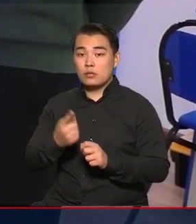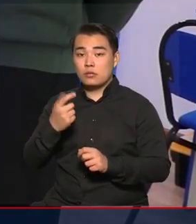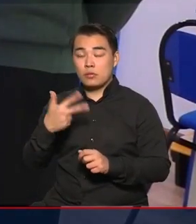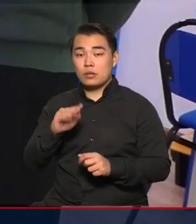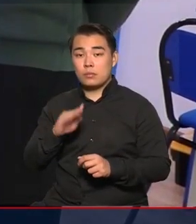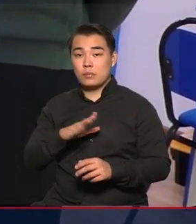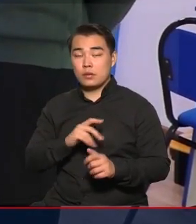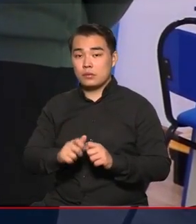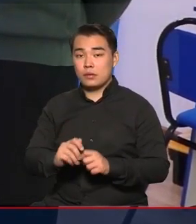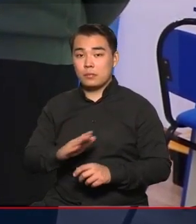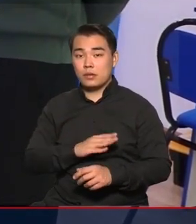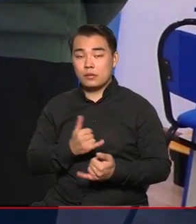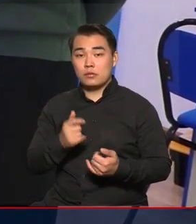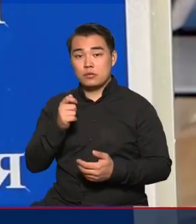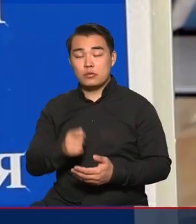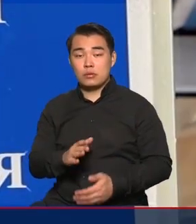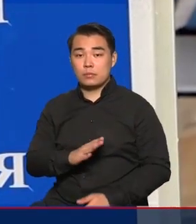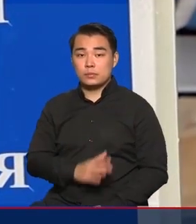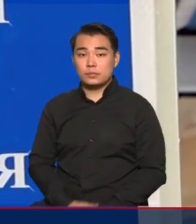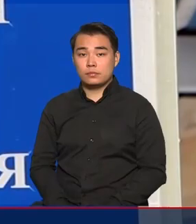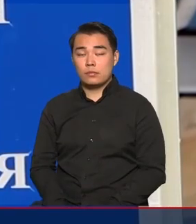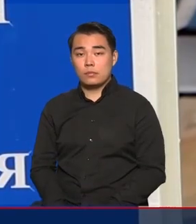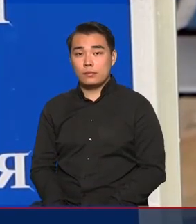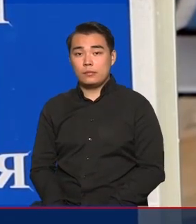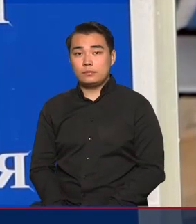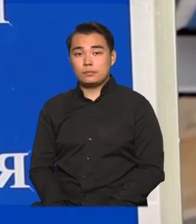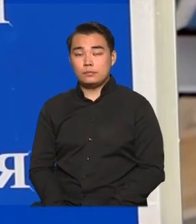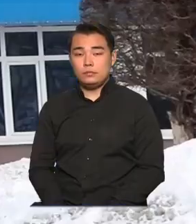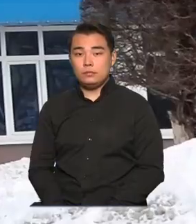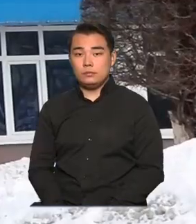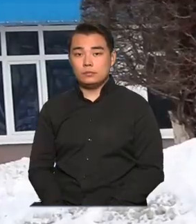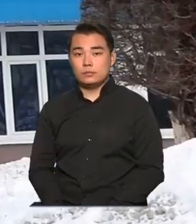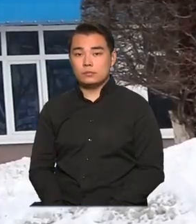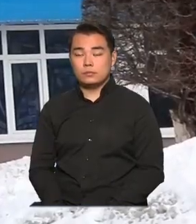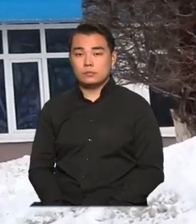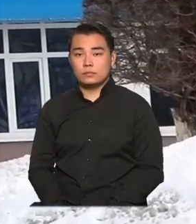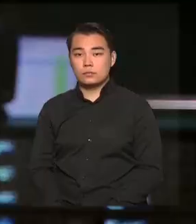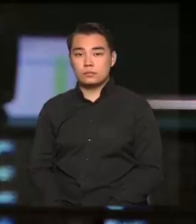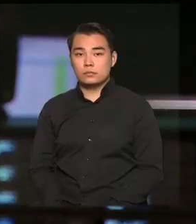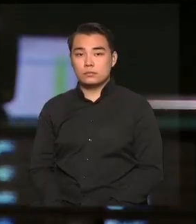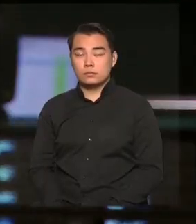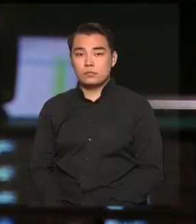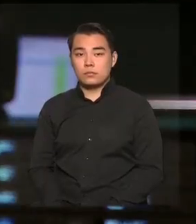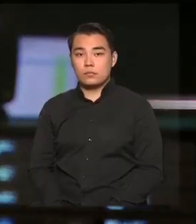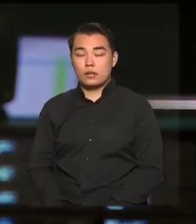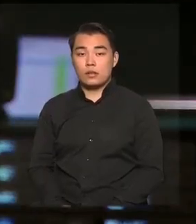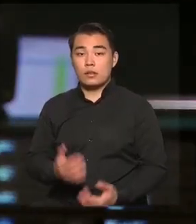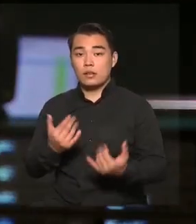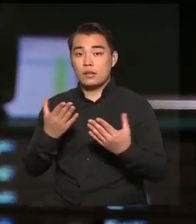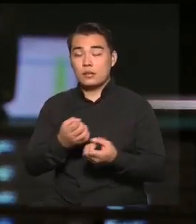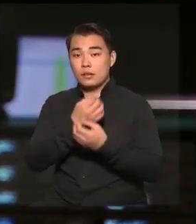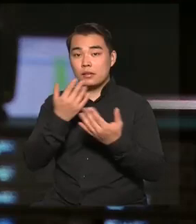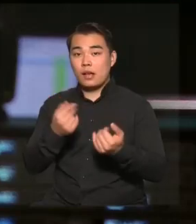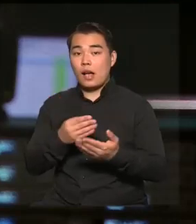теңге жұмсалыпты. Алтынбек Амит, Эльмира Ержанова, Азамат Көбегенов, Жібек жолы, Ақтөбеден. Бүгін